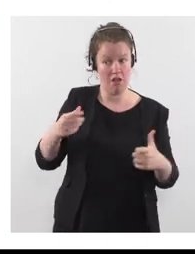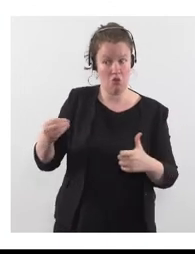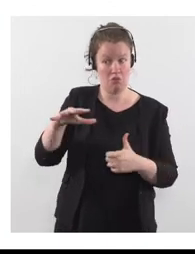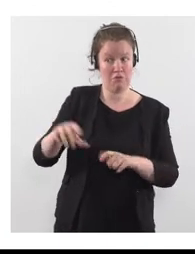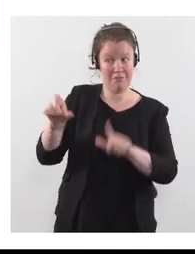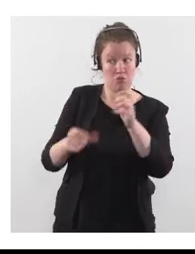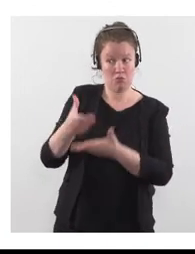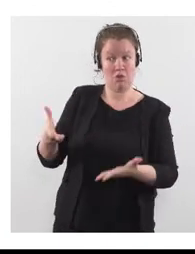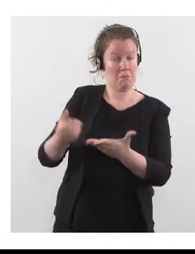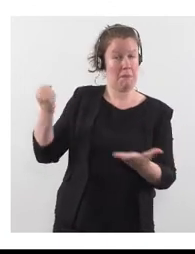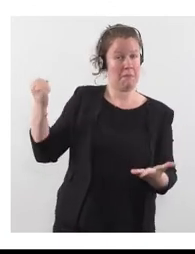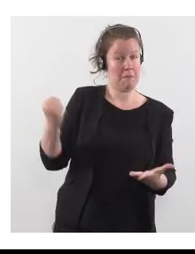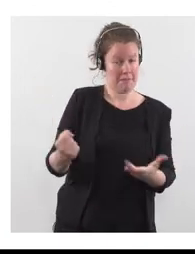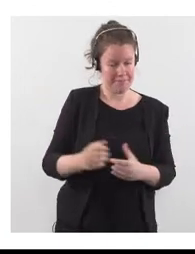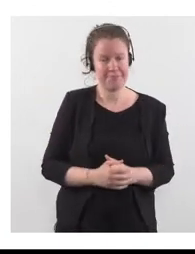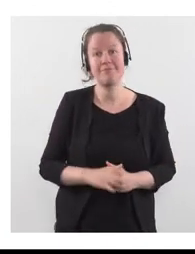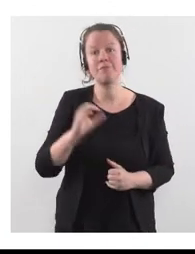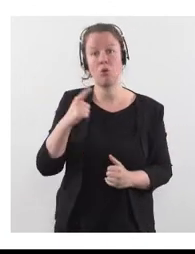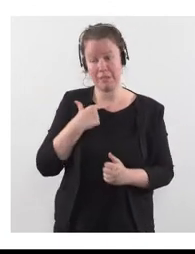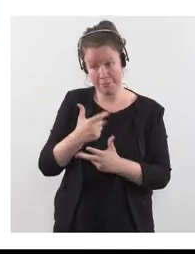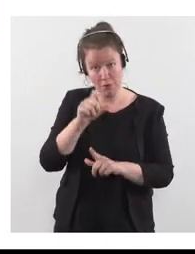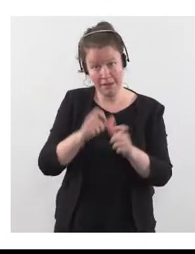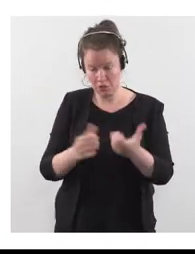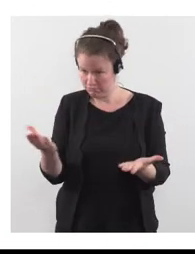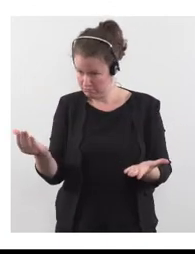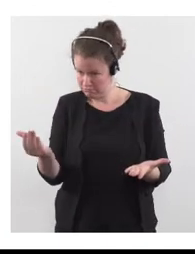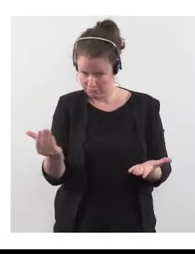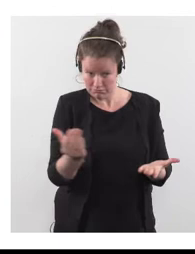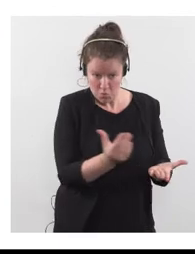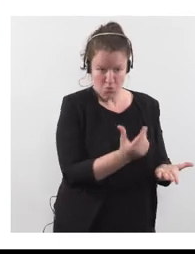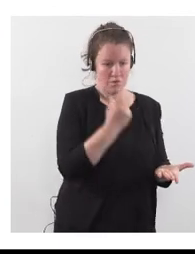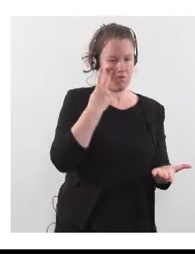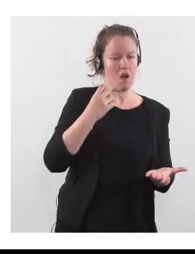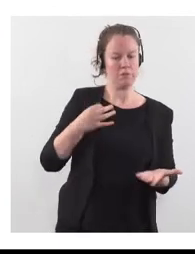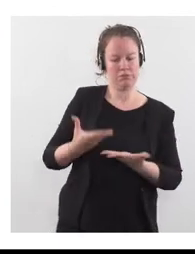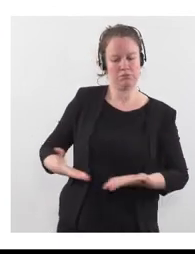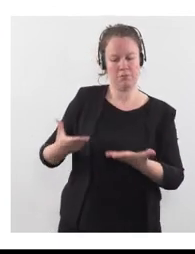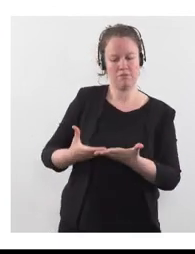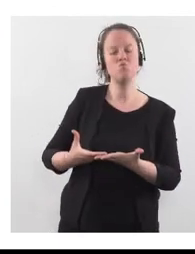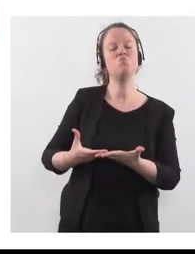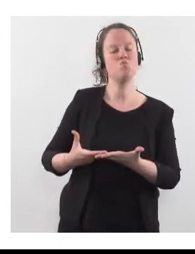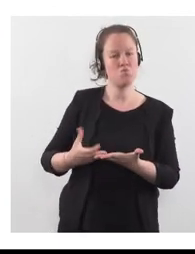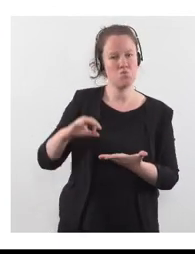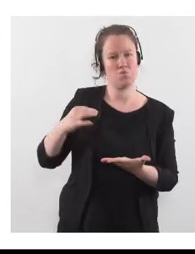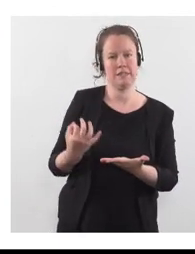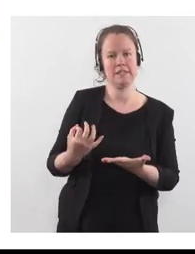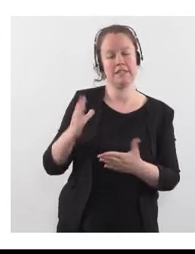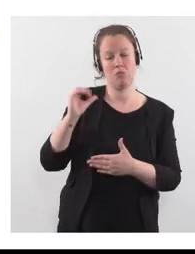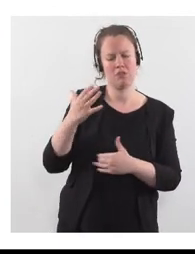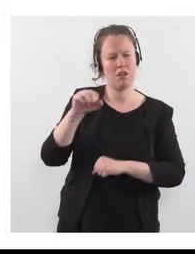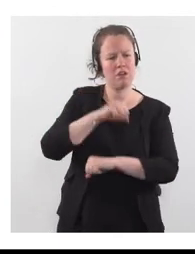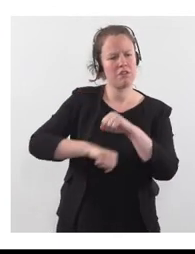obstacles, de ces difficultés, ça nous a confirmé que ces problèmes étaient bien réels. Nous avons organisé un programme outreach et nous avons commencé